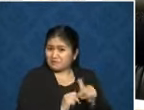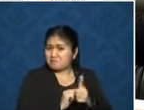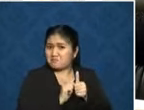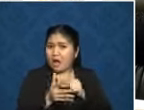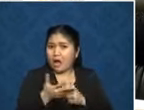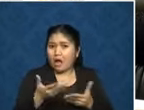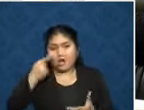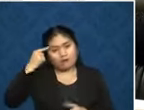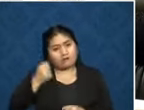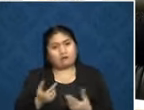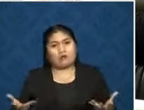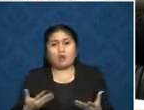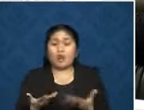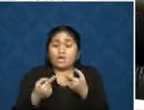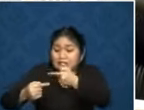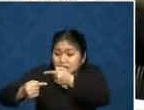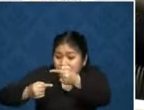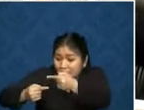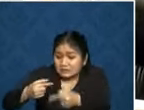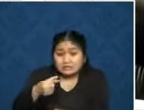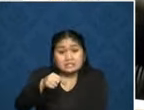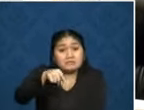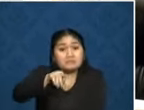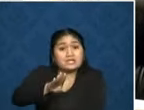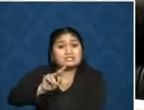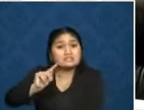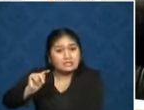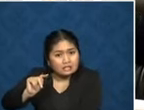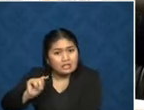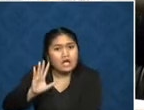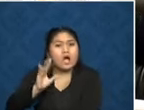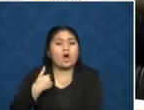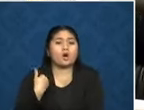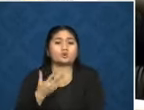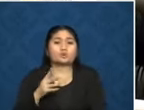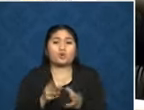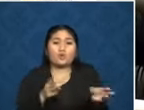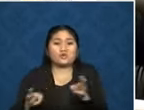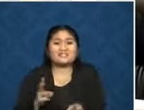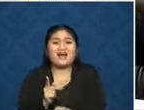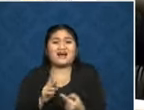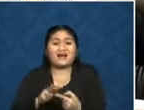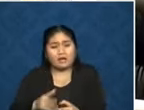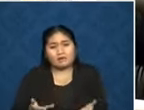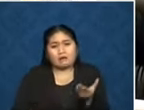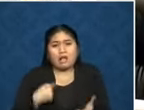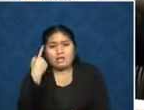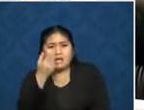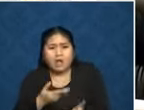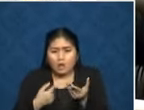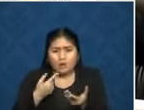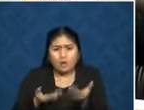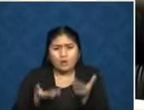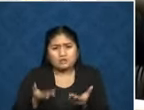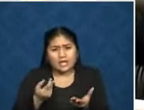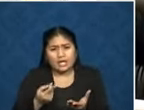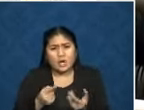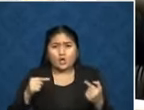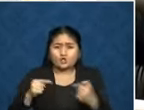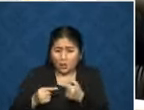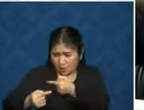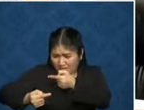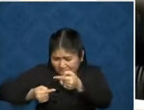นะครับหรือแม้กระทั่ง Chat GPT นะครับบรรดานักวิชาการบางส่วนหรือใครก็ตามนะครับที่ไปใช้